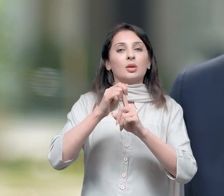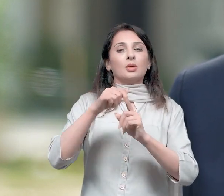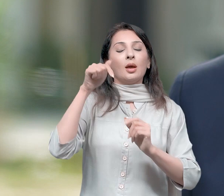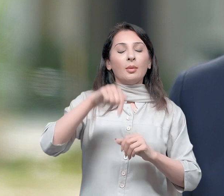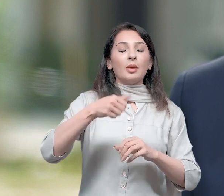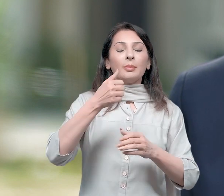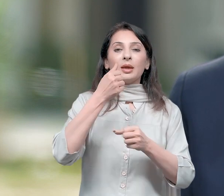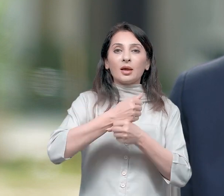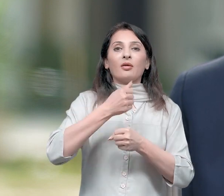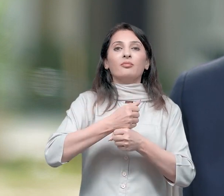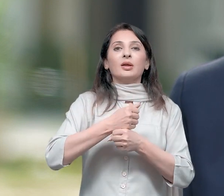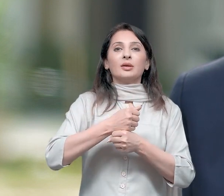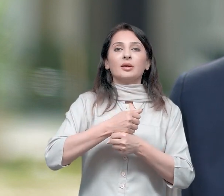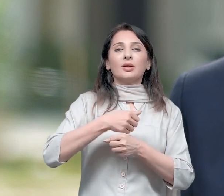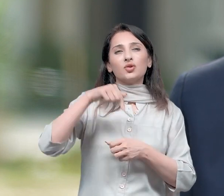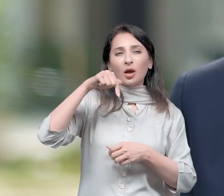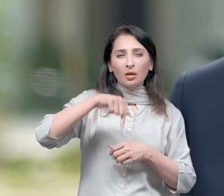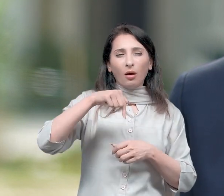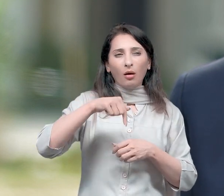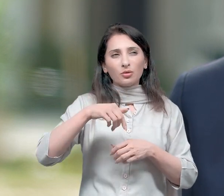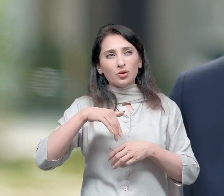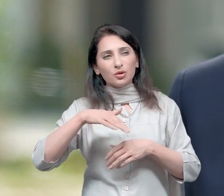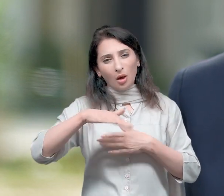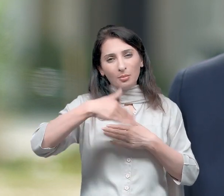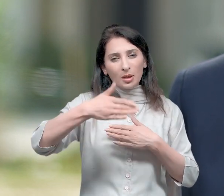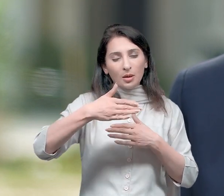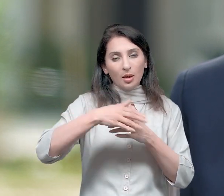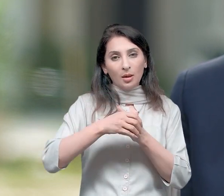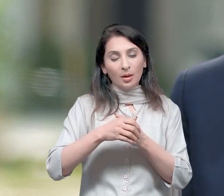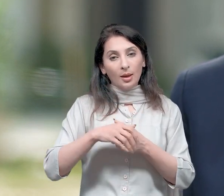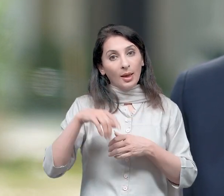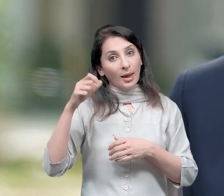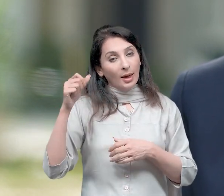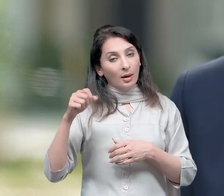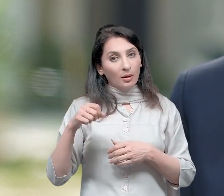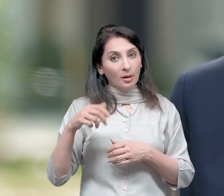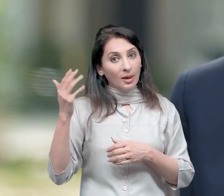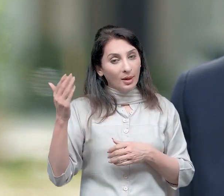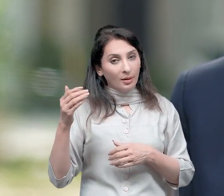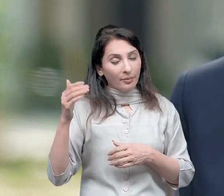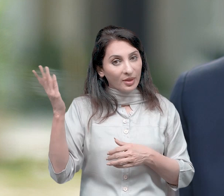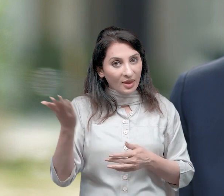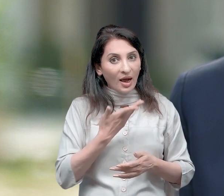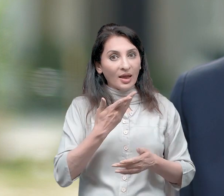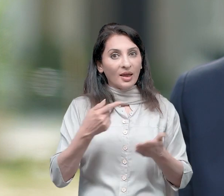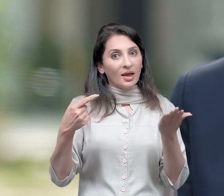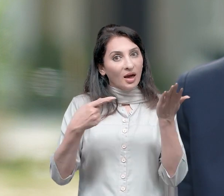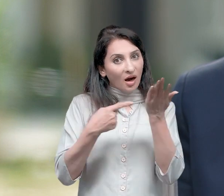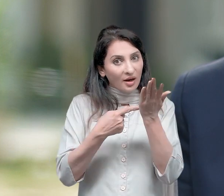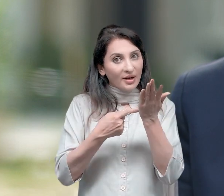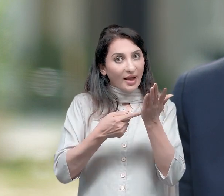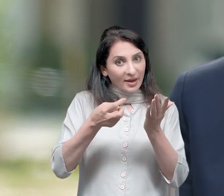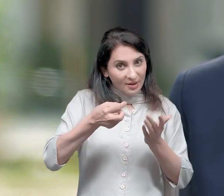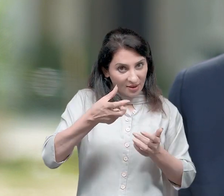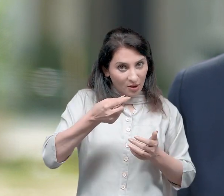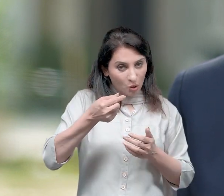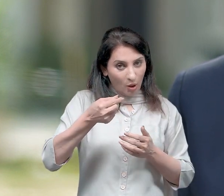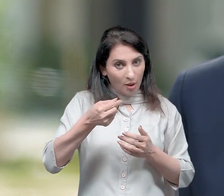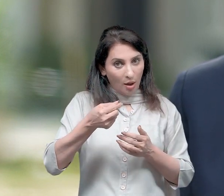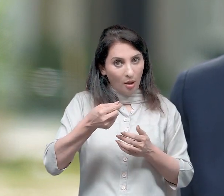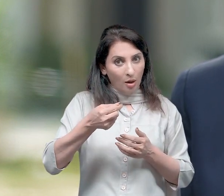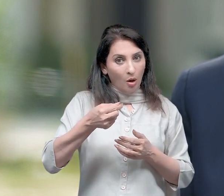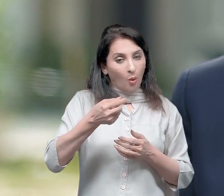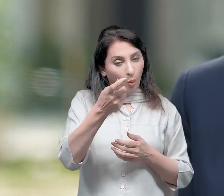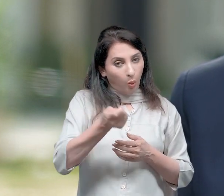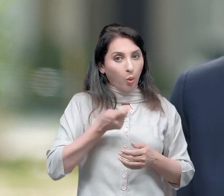یا کل میں انہوں نے نئے ٹیکسز لگائے ہیں، اینڈ اسپیشلی لگژری گڈس کی امپورٹ بھی بند کر دی، یہ کر دی. اللہ